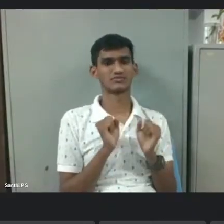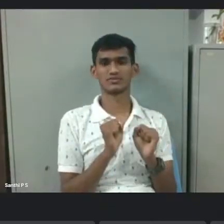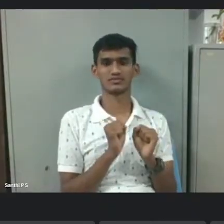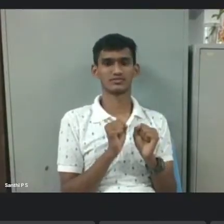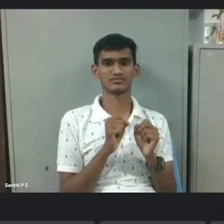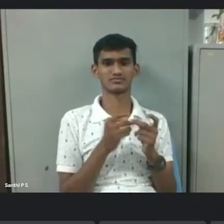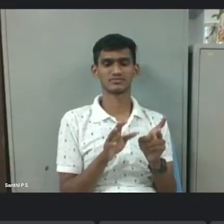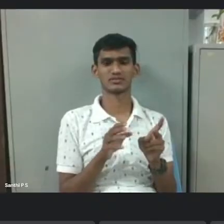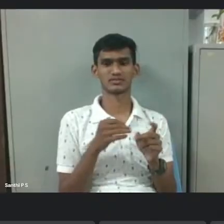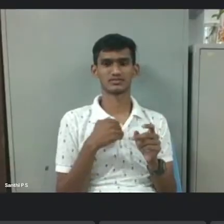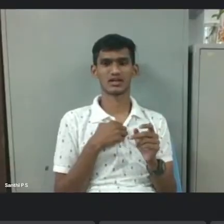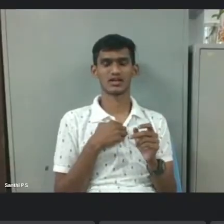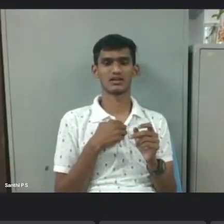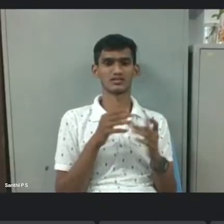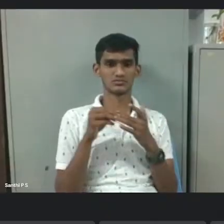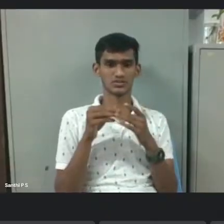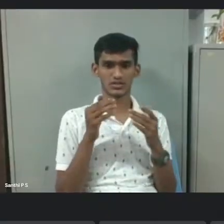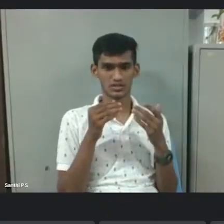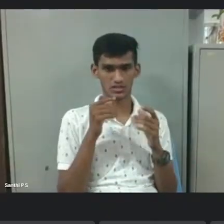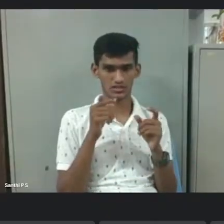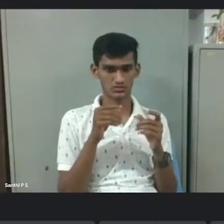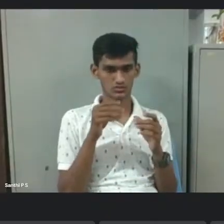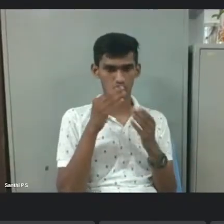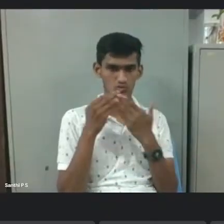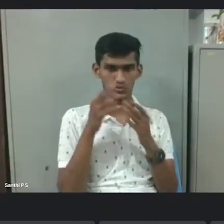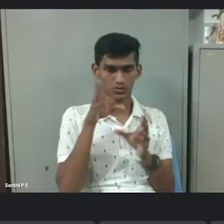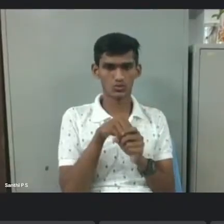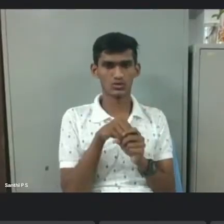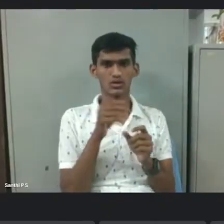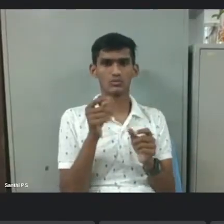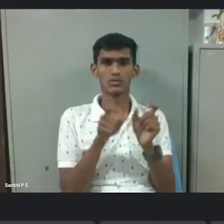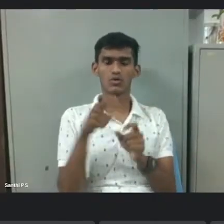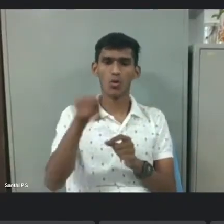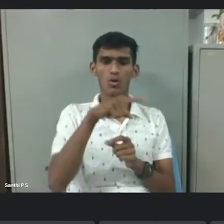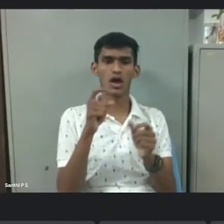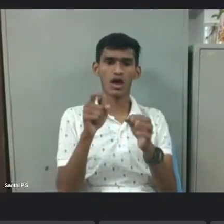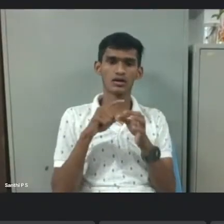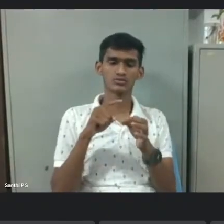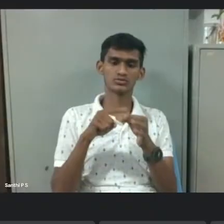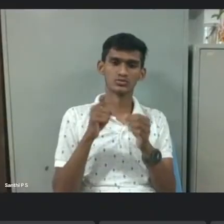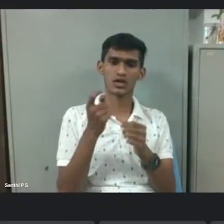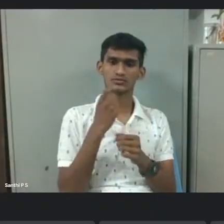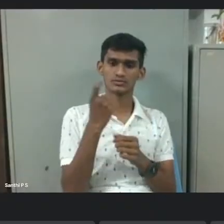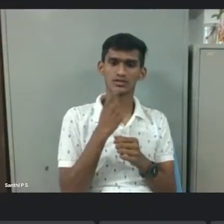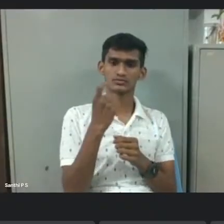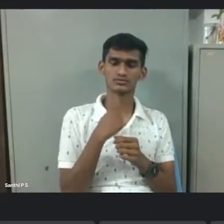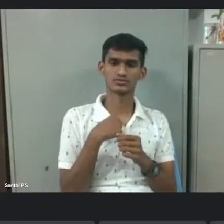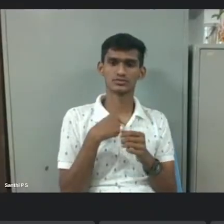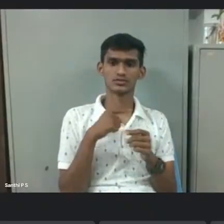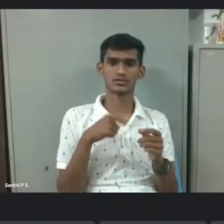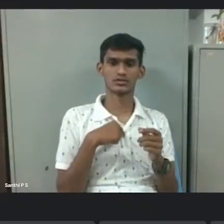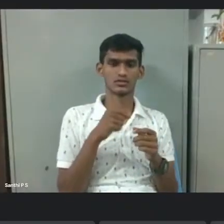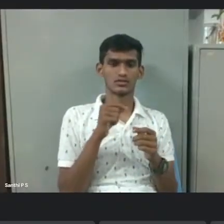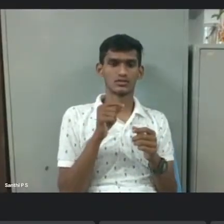ഒരുപാട് ചോദിക്കുന്ന ചോദ്യമാണിത്. നമ്മുടെ ഇപ്പോ കുട്ടികളെ എബോവ് 47 വരെയുള്ള കുട്ടികൾ നമ്മുടെ സ്കൂളിലുണ്ട്. അത് കഴിഞ്ഞാൽ പാരന്റ്സ് തീരെ ഏജ്ഡ് ആയി കഴിയുമ്പോൾ